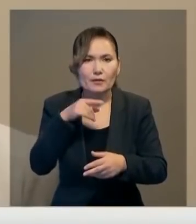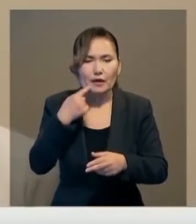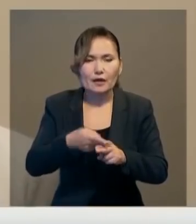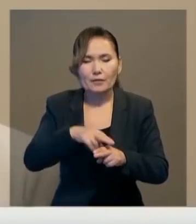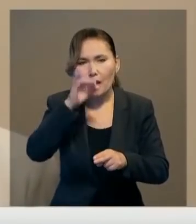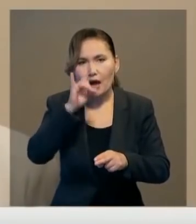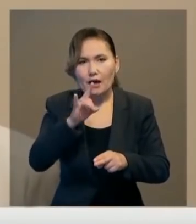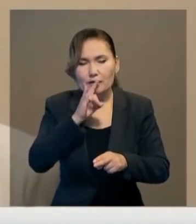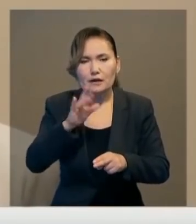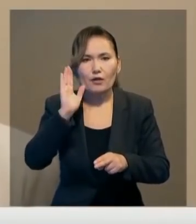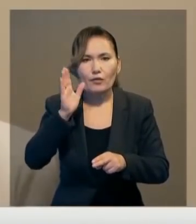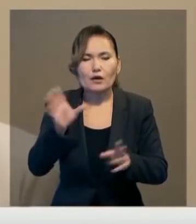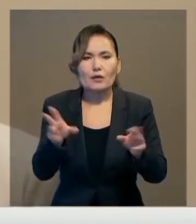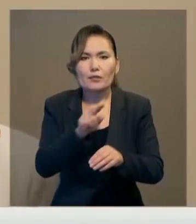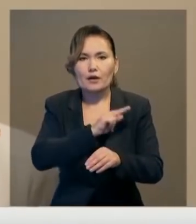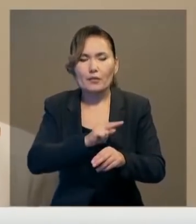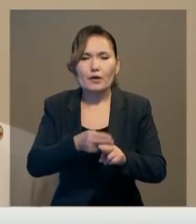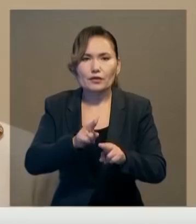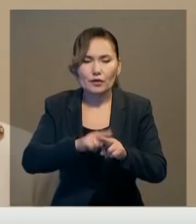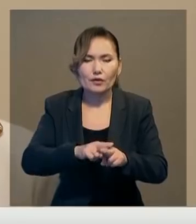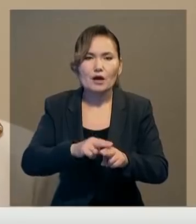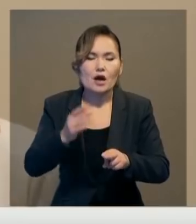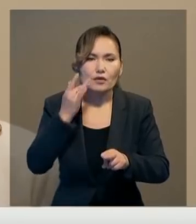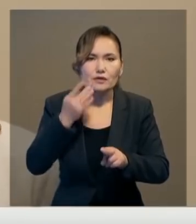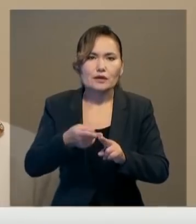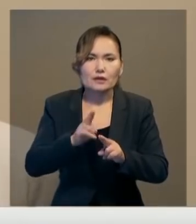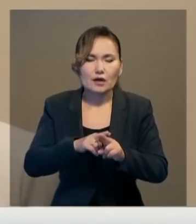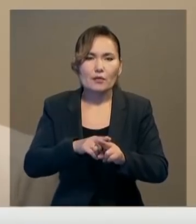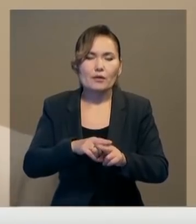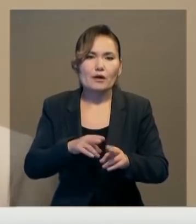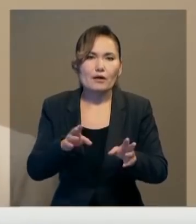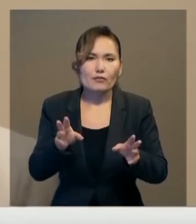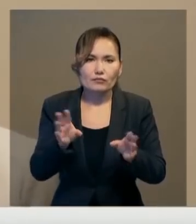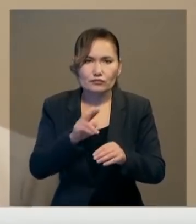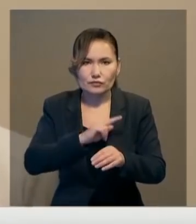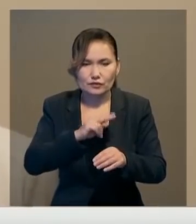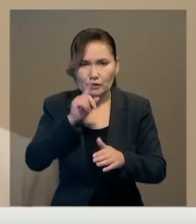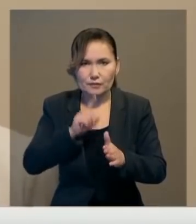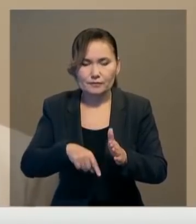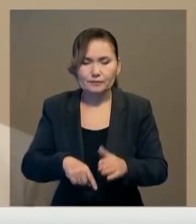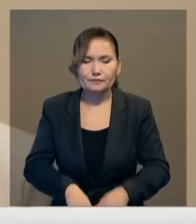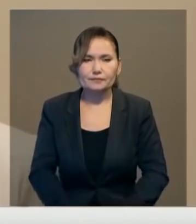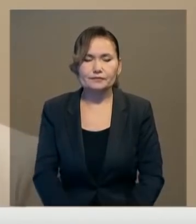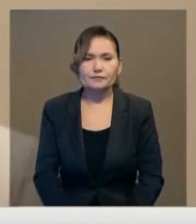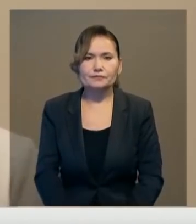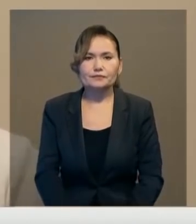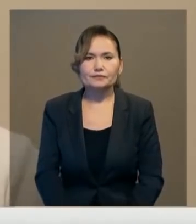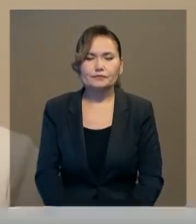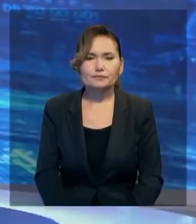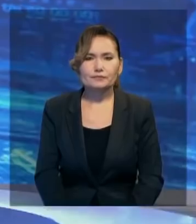уақытта Қазақстанмен бірге ядролық қарусыздандыру жолында тәжірибе алмасып, бірде жұмыс істейміз деп ойлаймын.